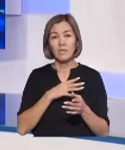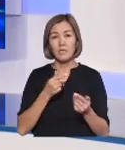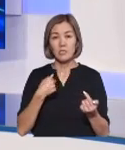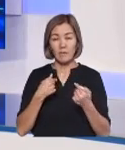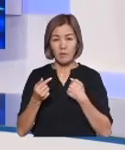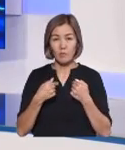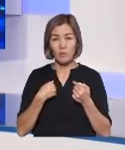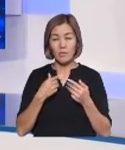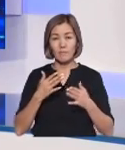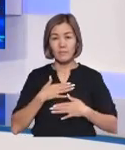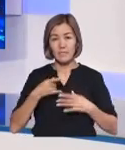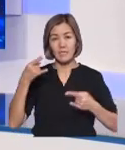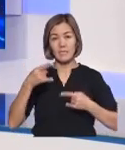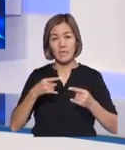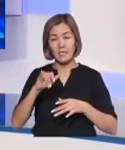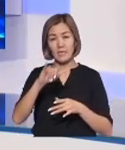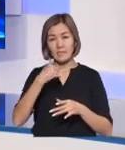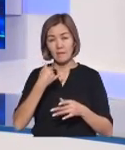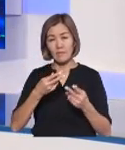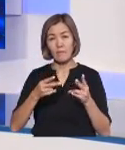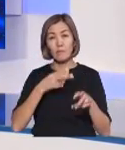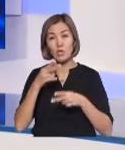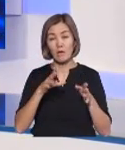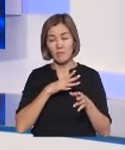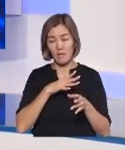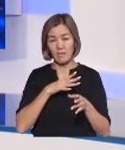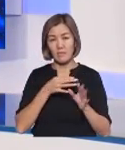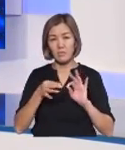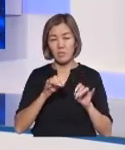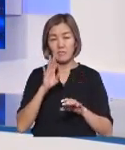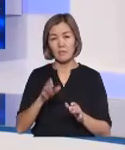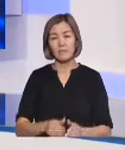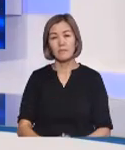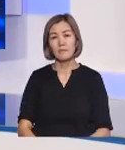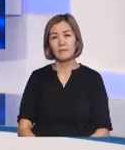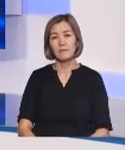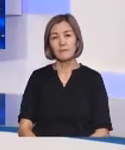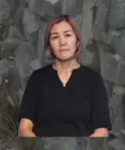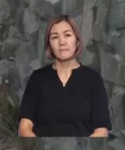қызметкерлер редакциямызға хабарласып шағымын айтты. Оқиғаның жай-жапсарын Камила Тыныштай біліп қайтты.